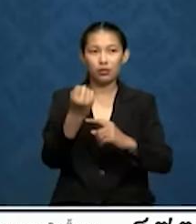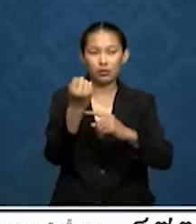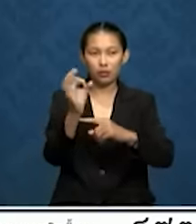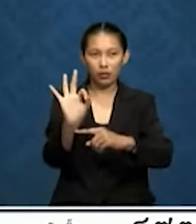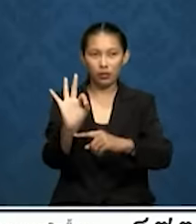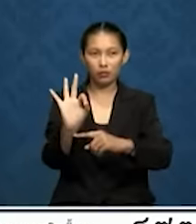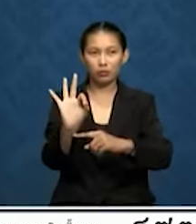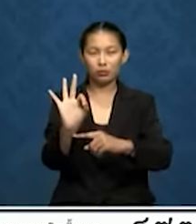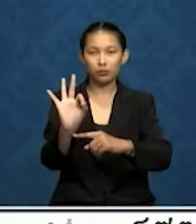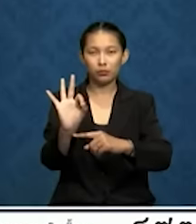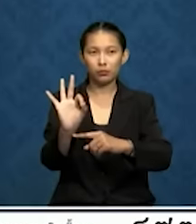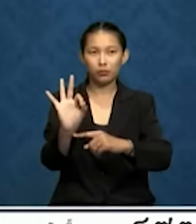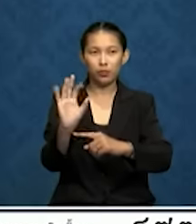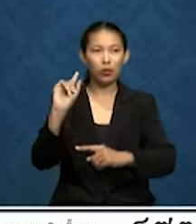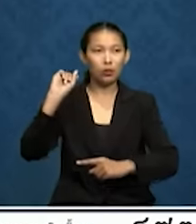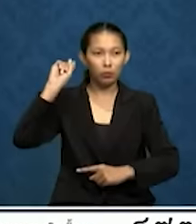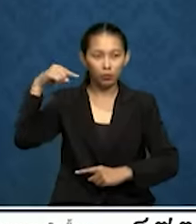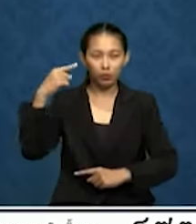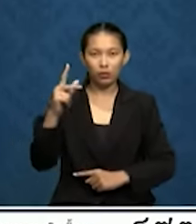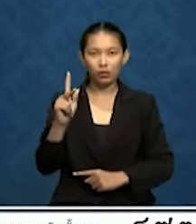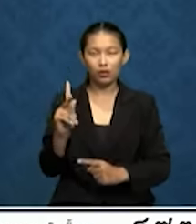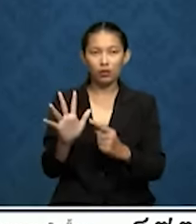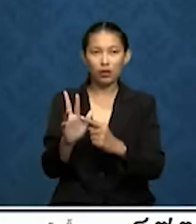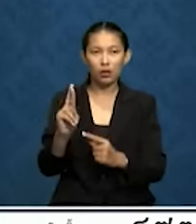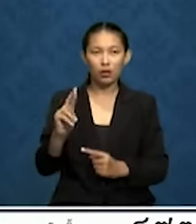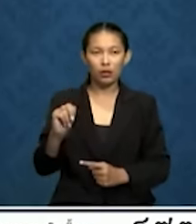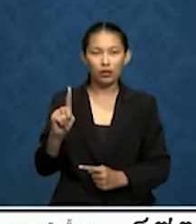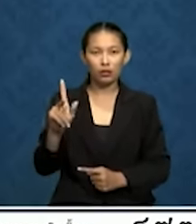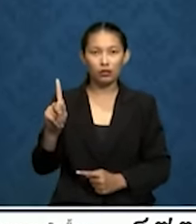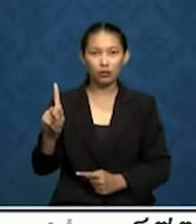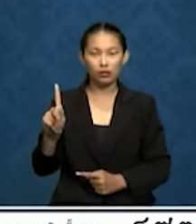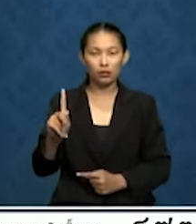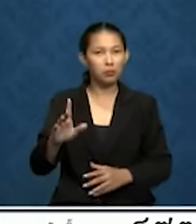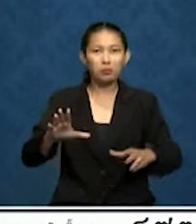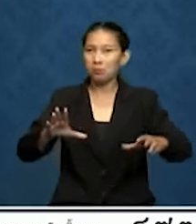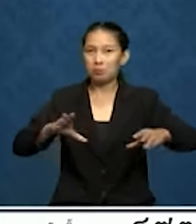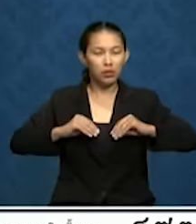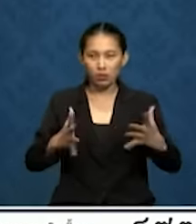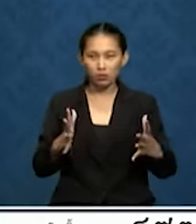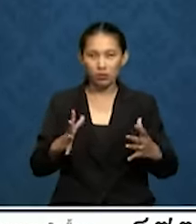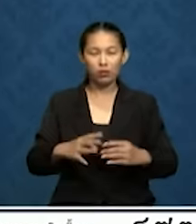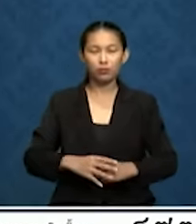19นางสาวการณิกจันทดา ไม่เห็นชอบค่ะ